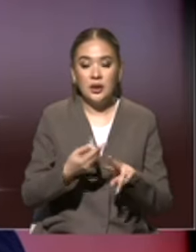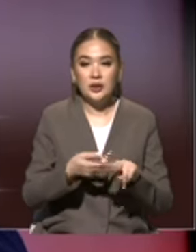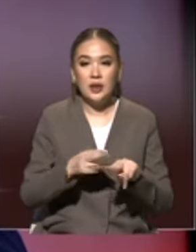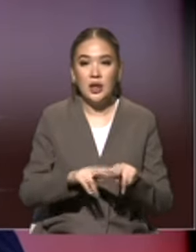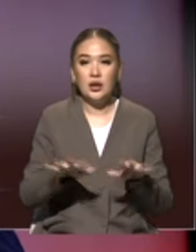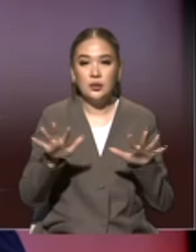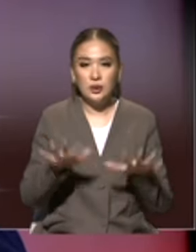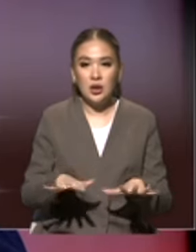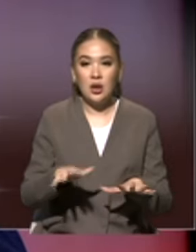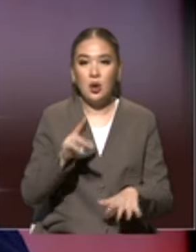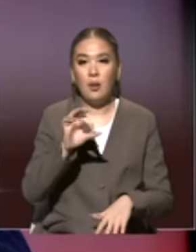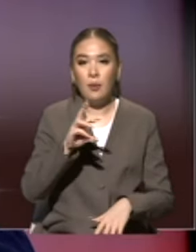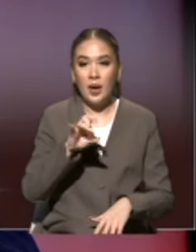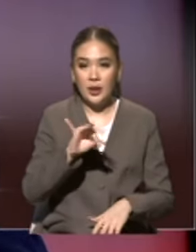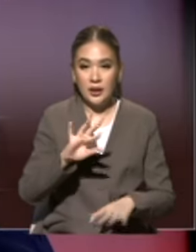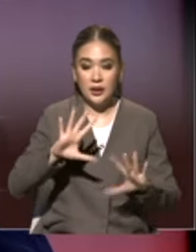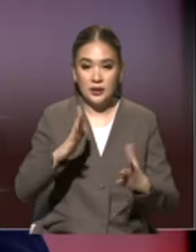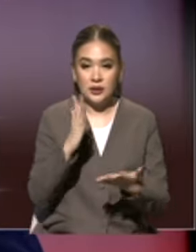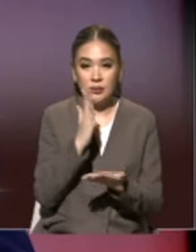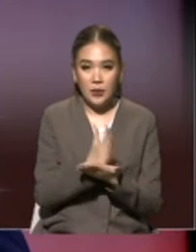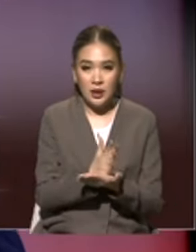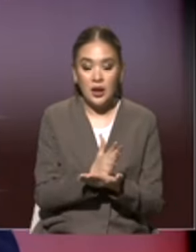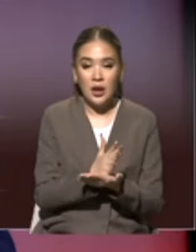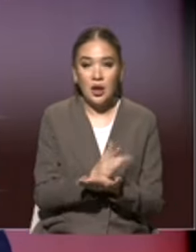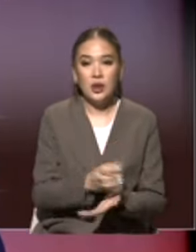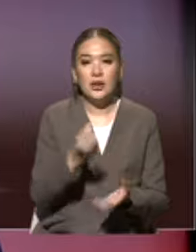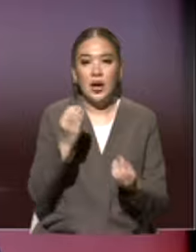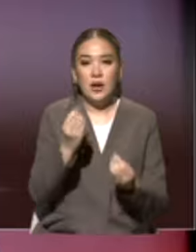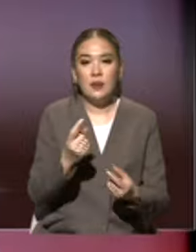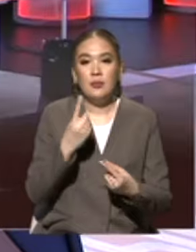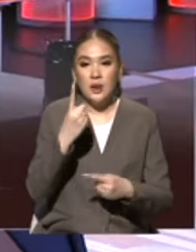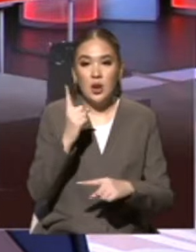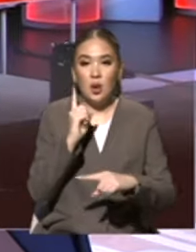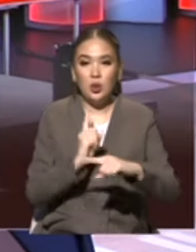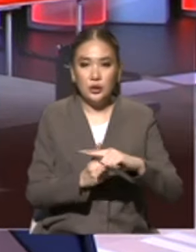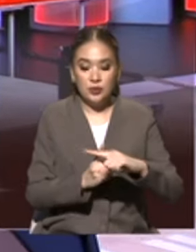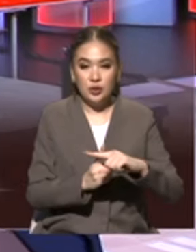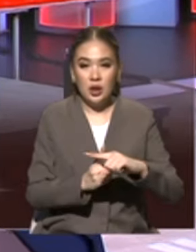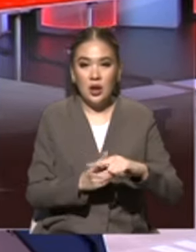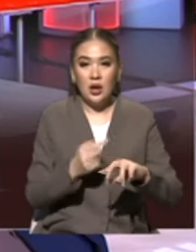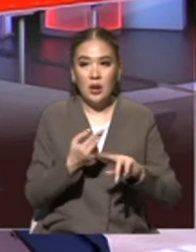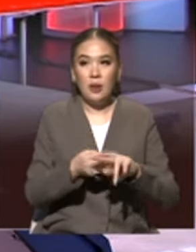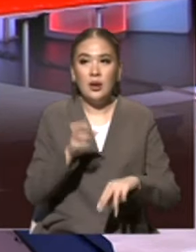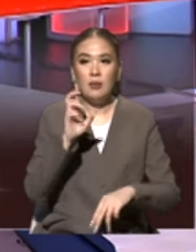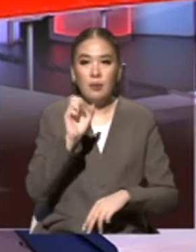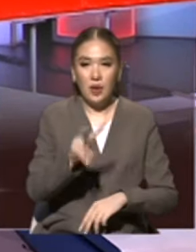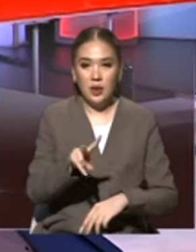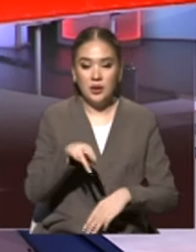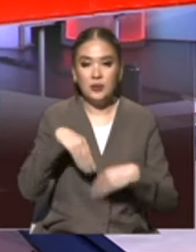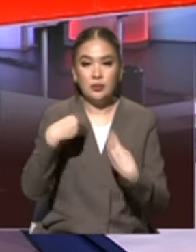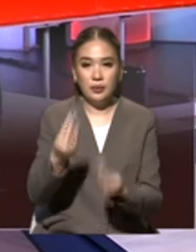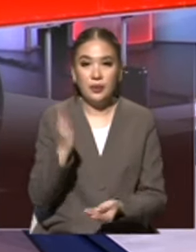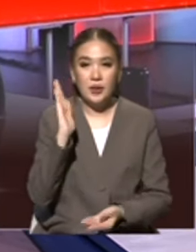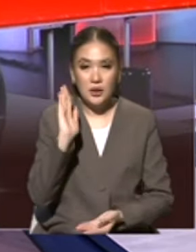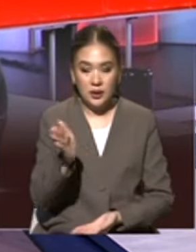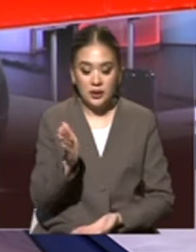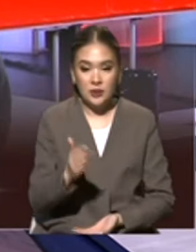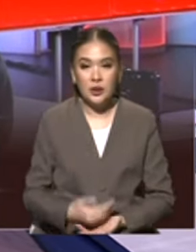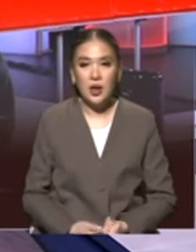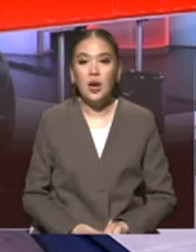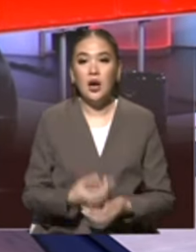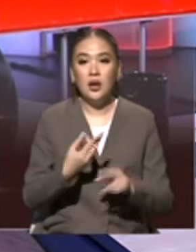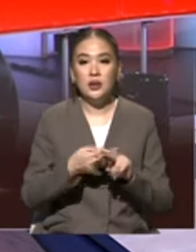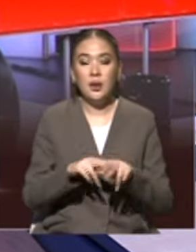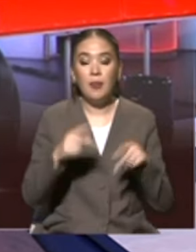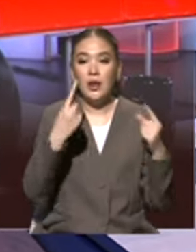жергілікті компания болатын болса, оған тағы да бір қосымша бал қосылады. Сондықтан негізінде жаңағы өзіңіз айтып атқанда